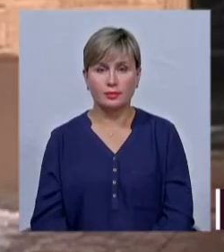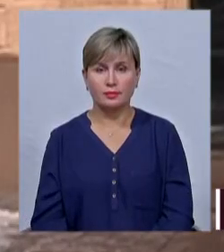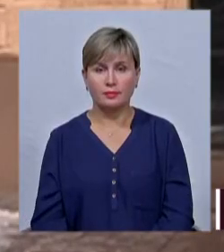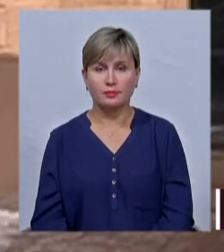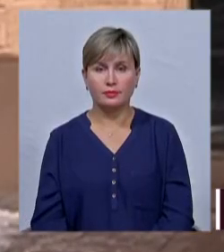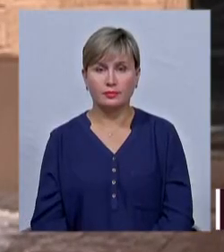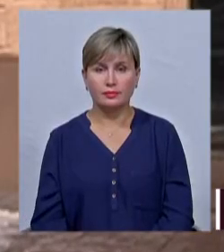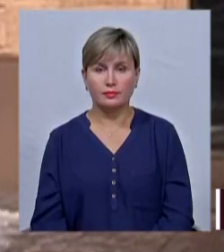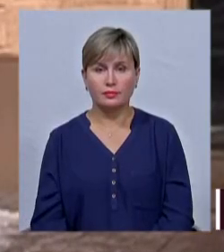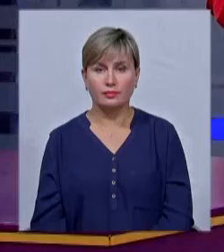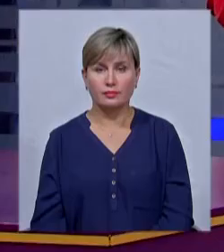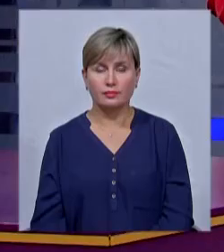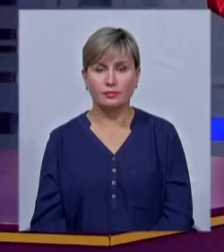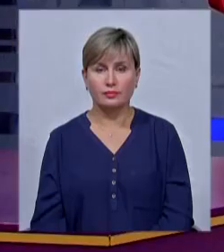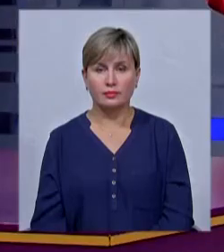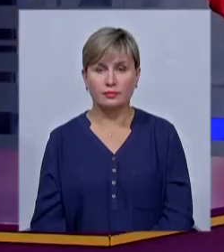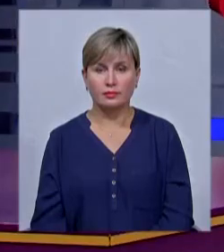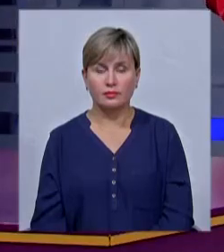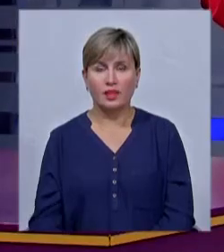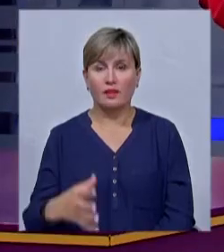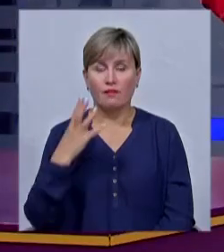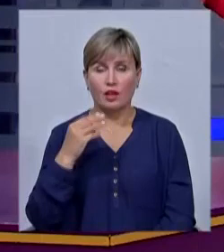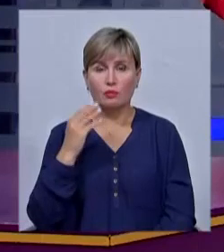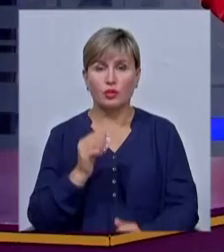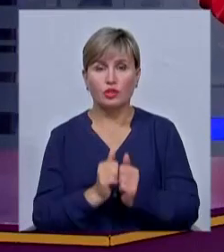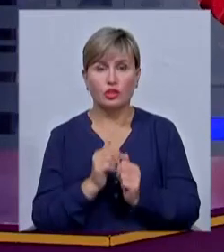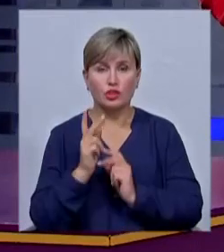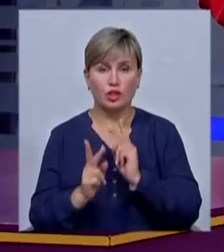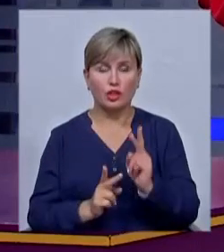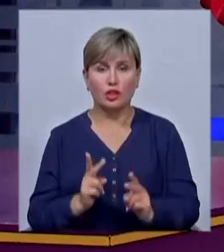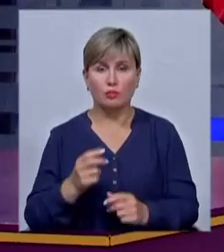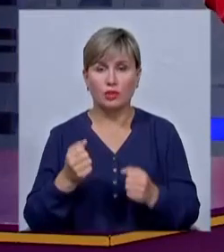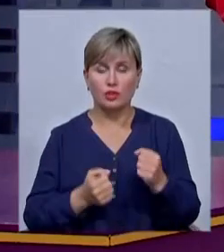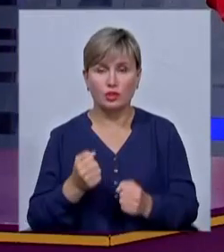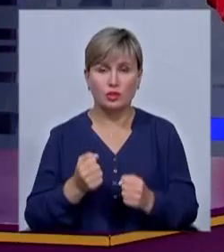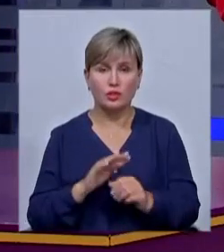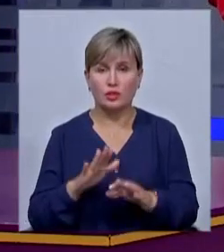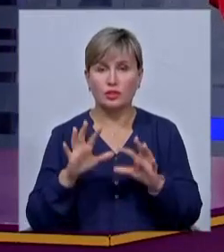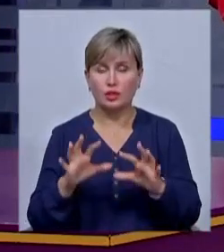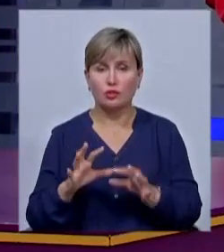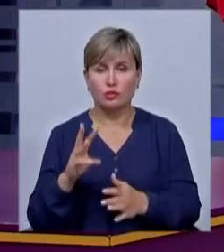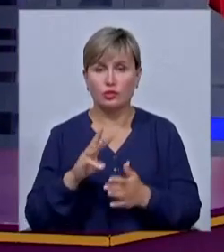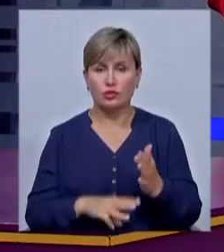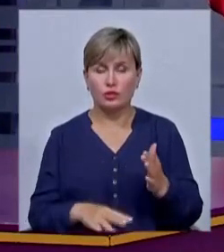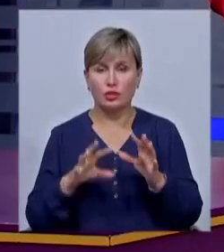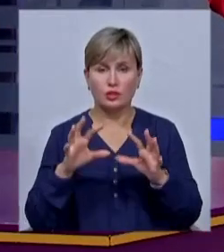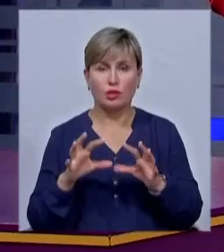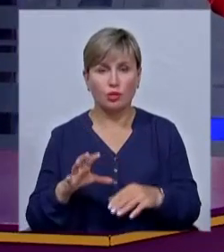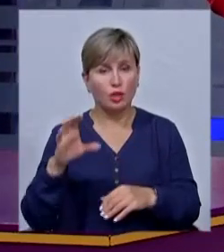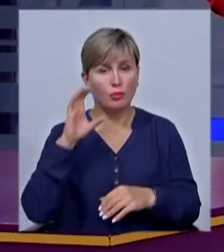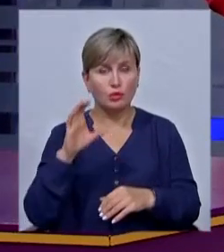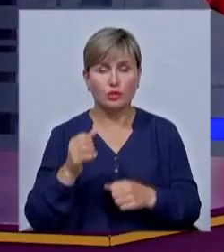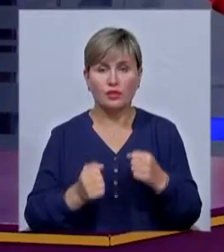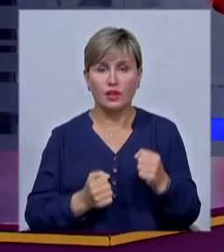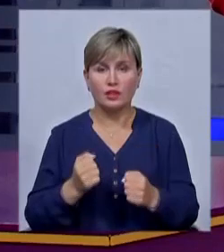лив телеканал алматы вывод и участились жалобы автолюбителей на необоснованное штрафом законопослушные